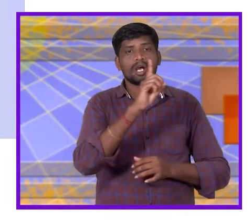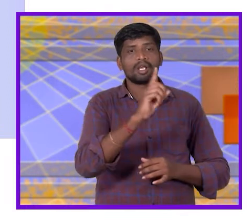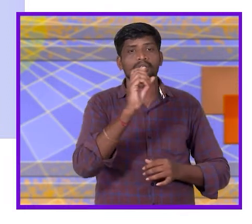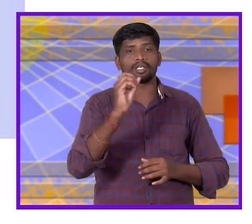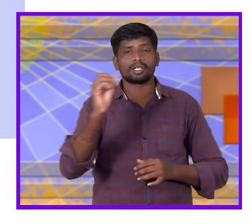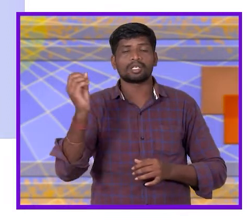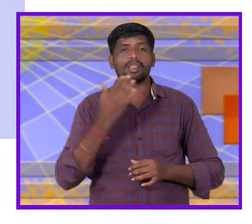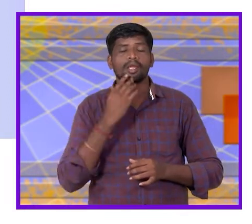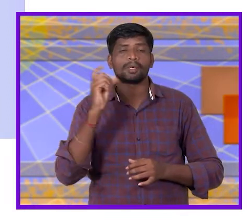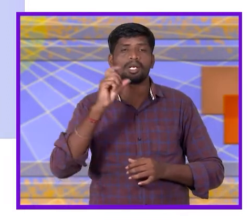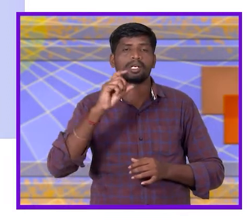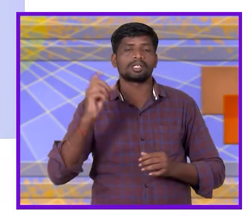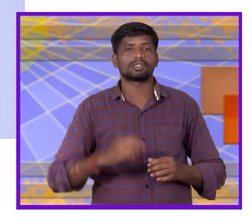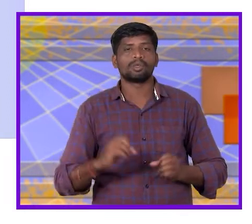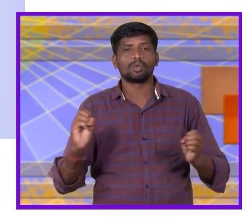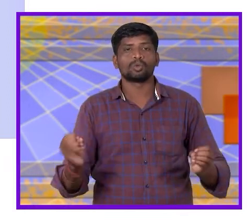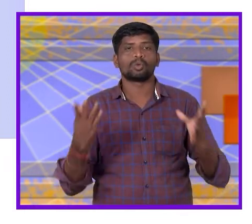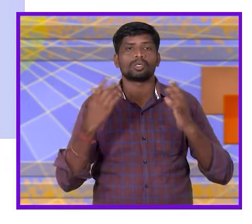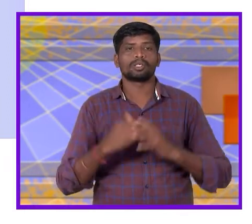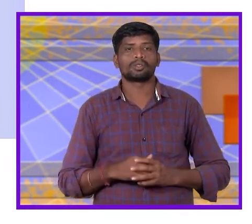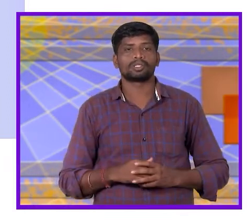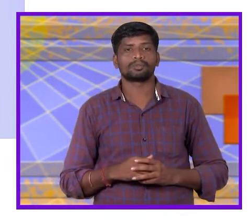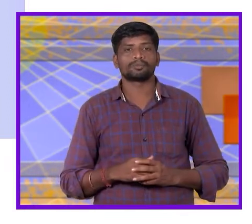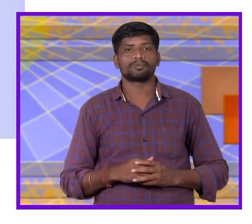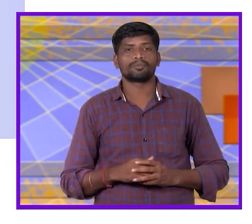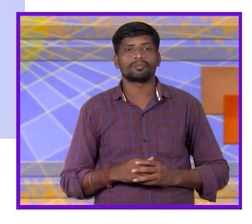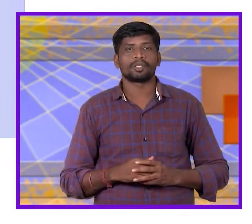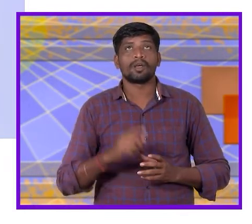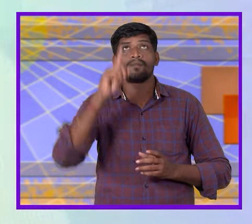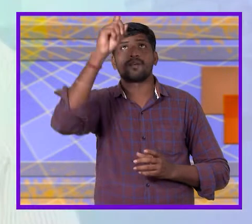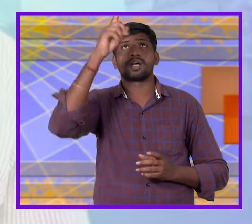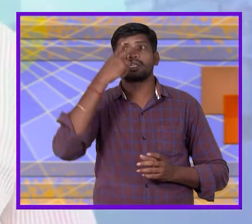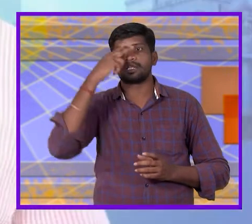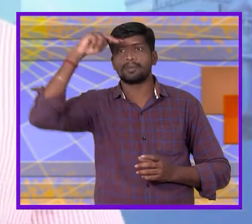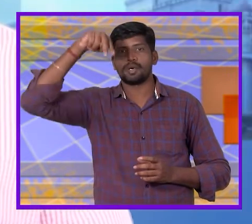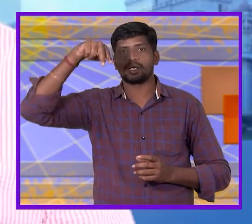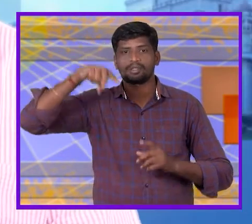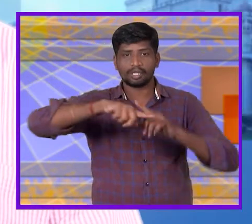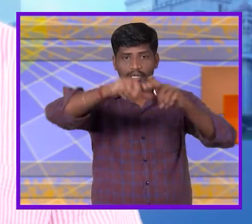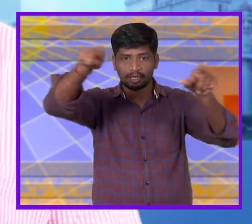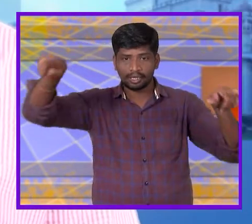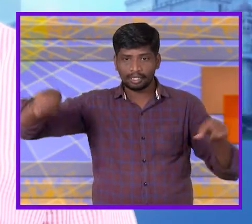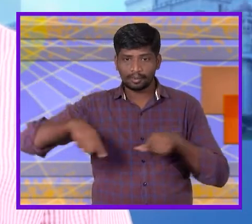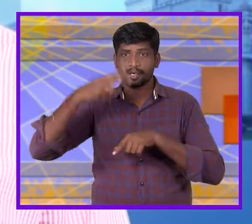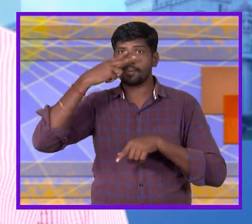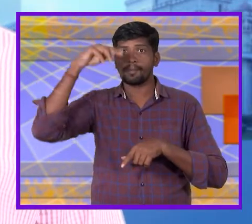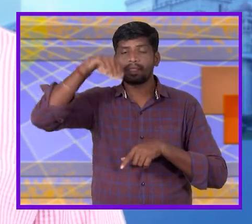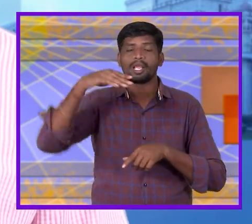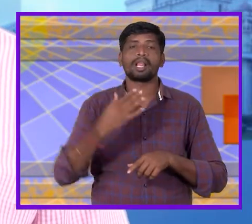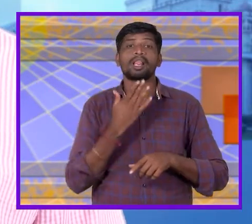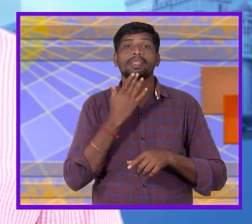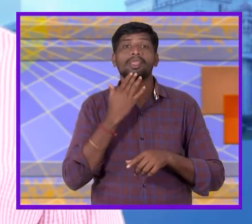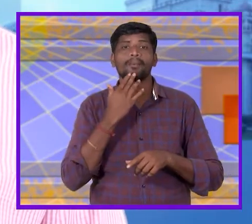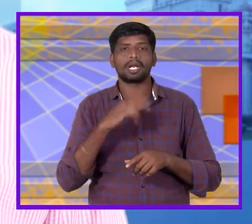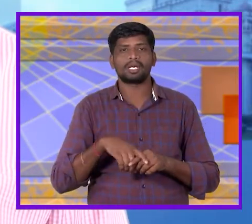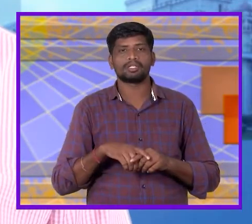தமிழ் பல்கலைக்கழகமானது தோற்றுவிக்கப்பட்டிருக்கிறது. வானத்திலிருந்து பார்த்தா தமிழ்நாடு என்று